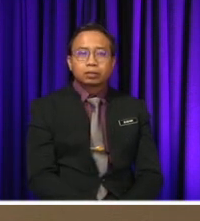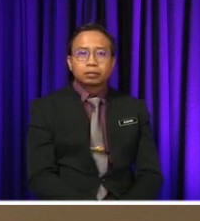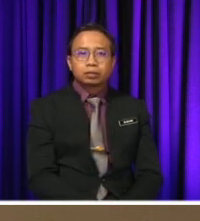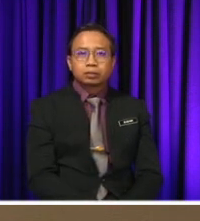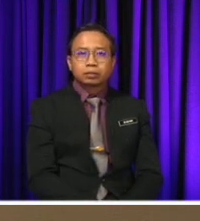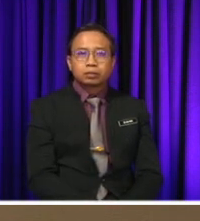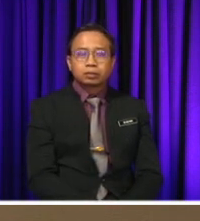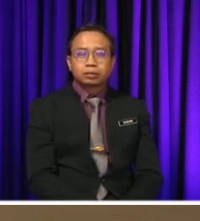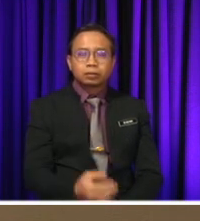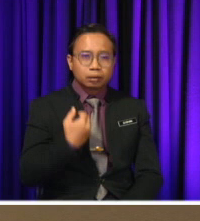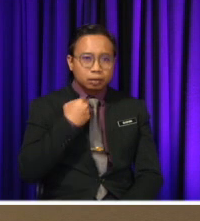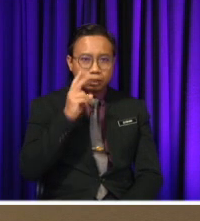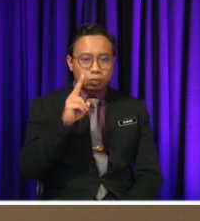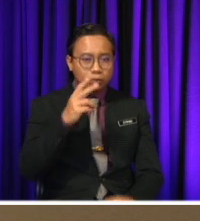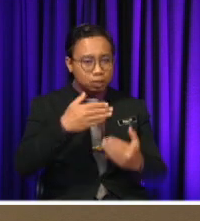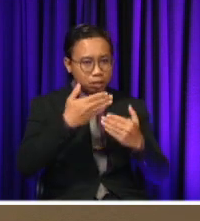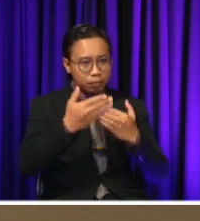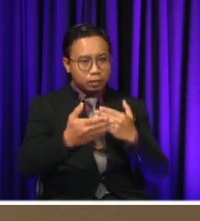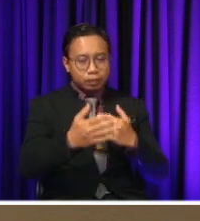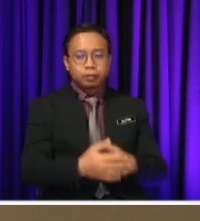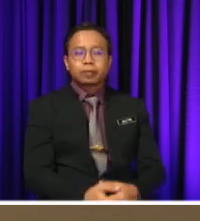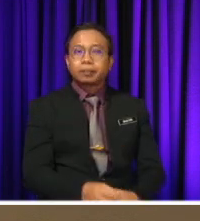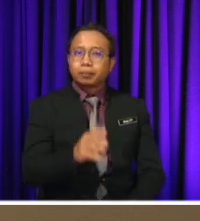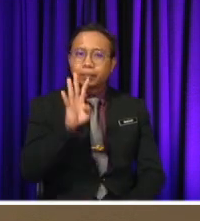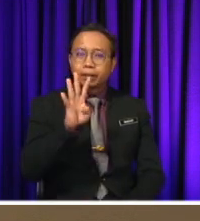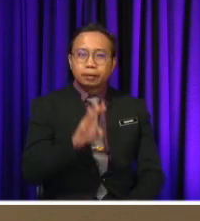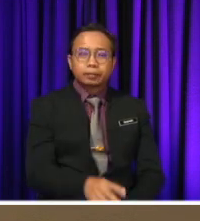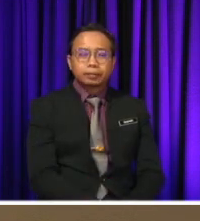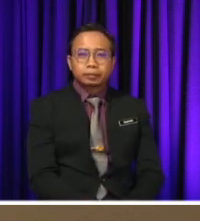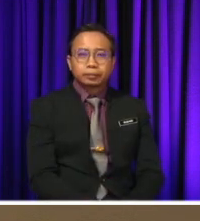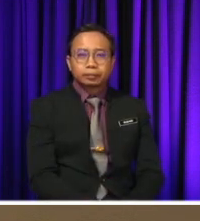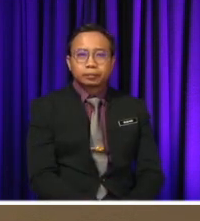ada dua depan dua depan dua belakang